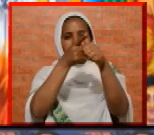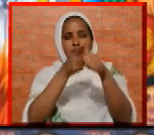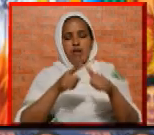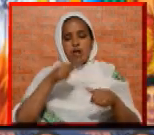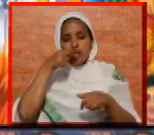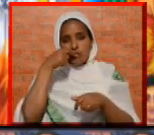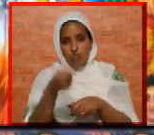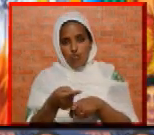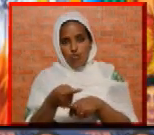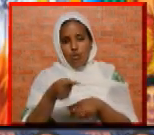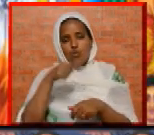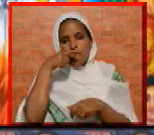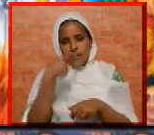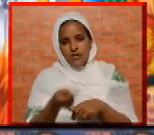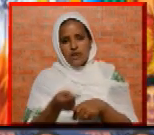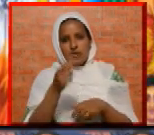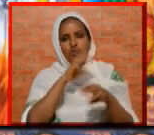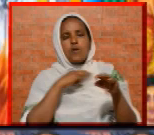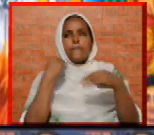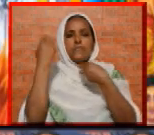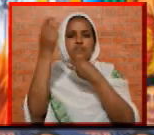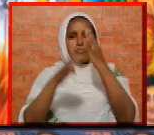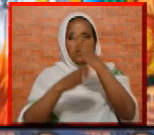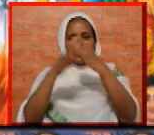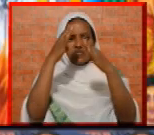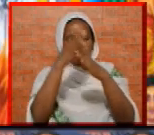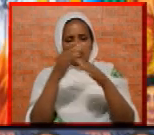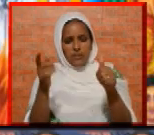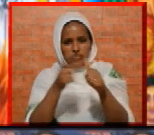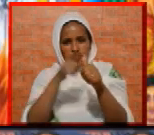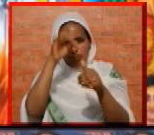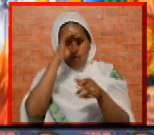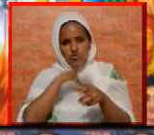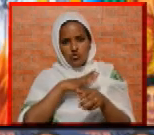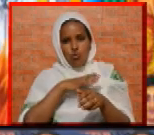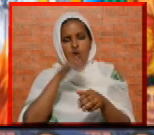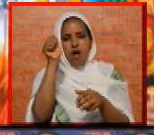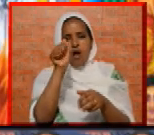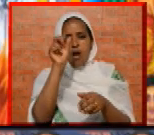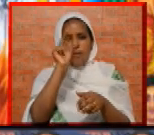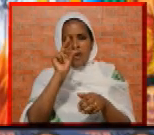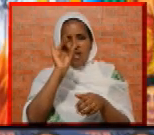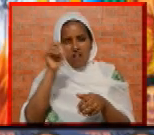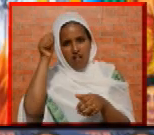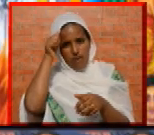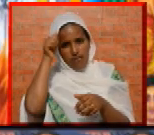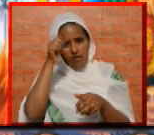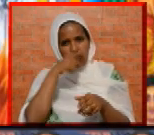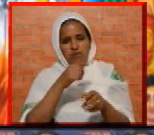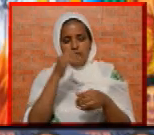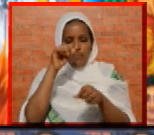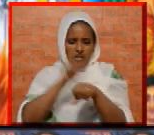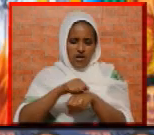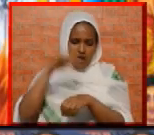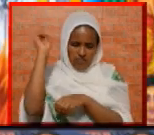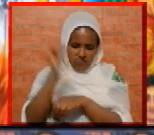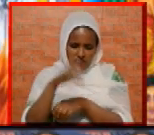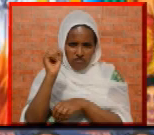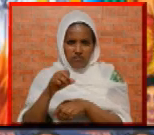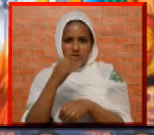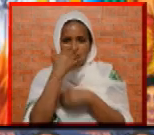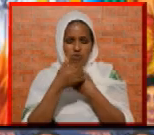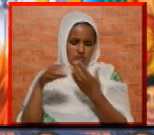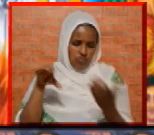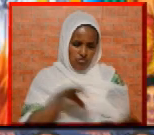የሰማይታት መጀመሪያ ተብሎ የሚነገረው በሰማይታት ደረጃ የመጀመሪያው ሰው አቤል ነው። በድንጋይ ተወግሮ ደሙን አፍሶ